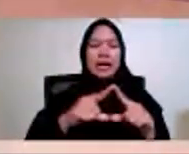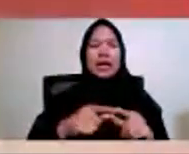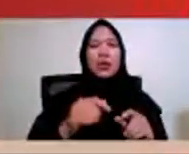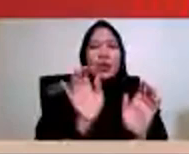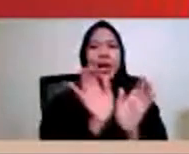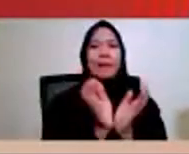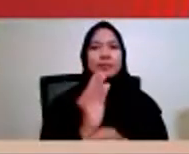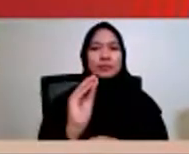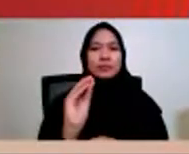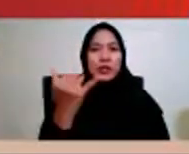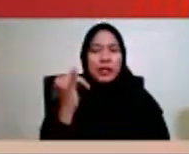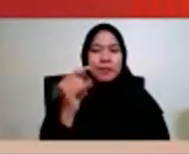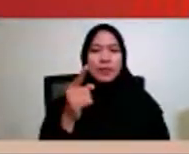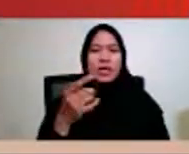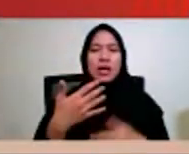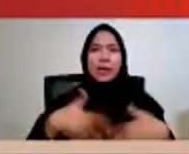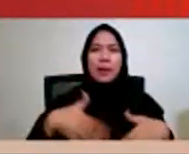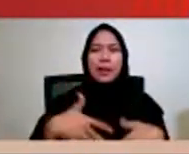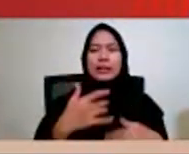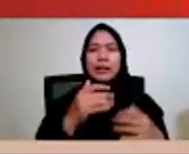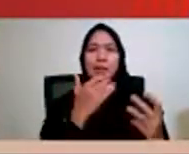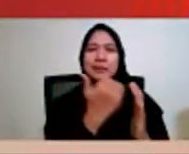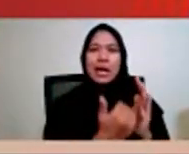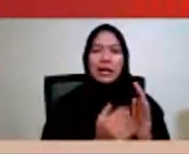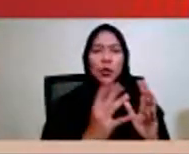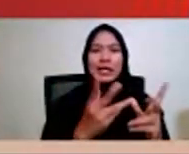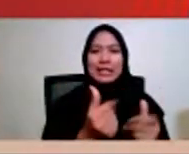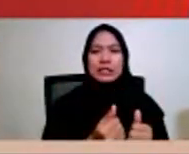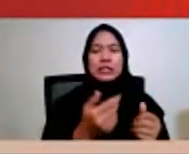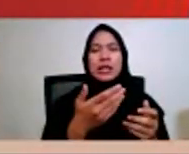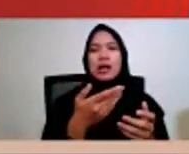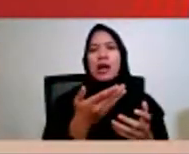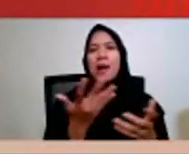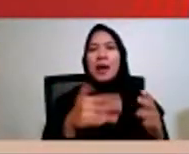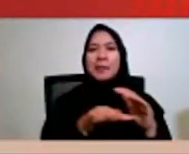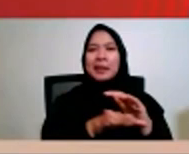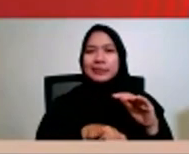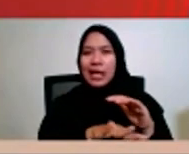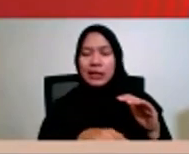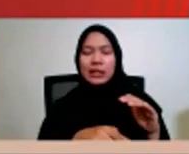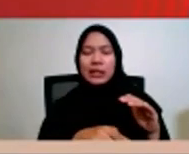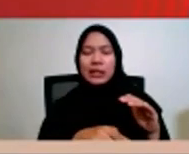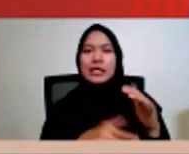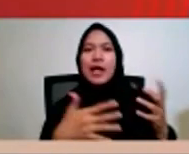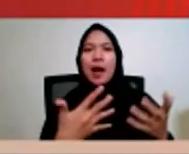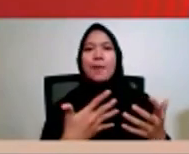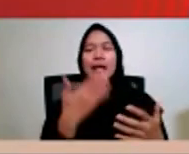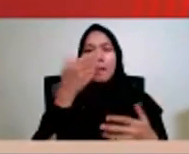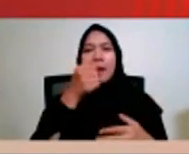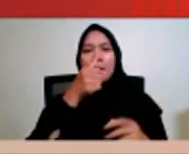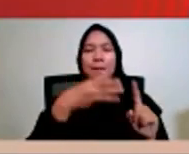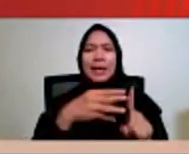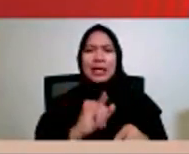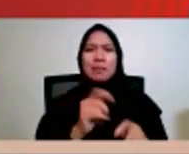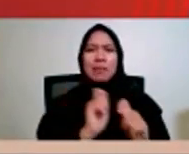Indonesia tidak terlepas dari penerapan kebijakan quantitative easing Apa yang mendasari bank Indonesia memilih untuk menerapkan kebijakan